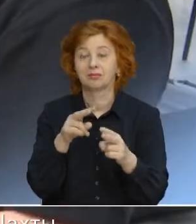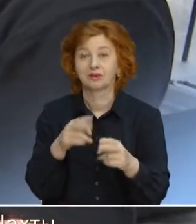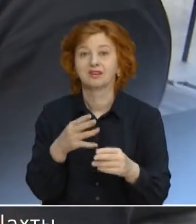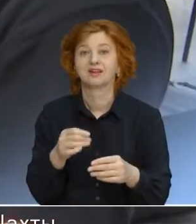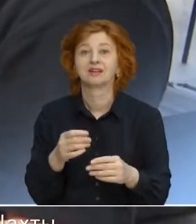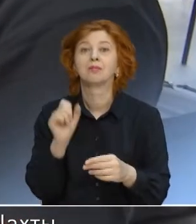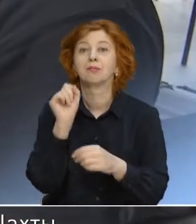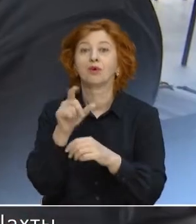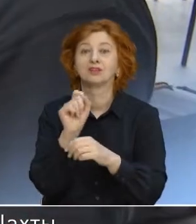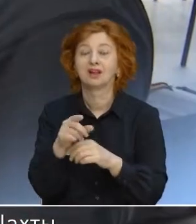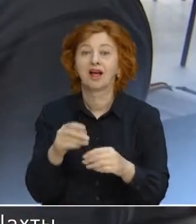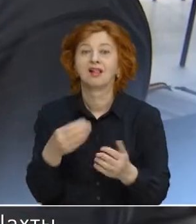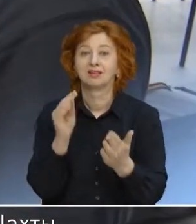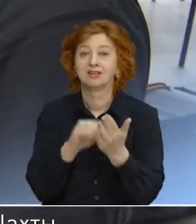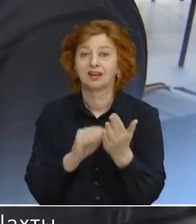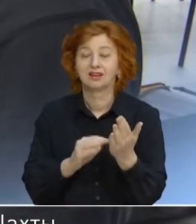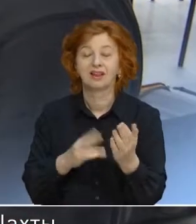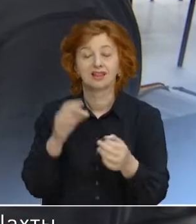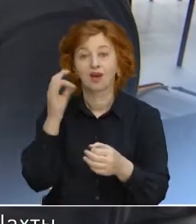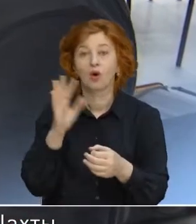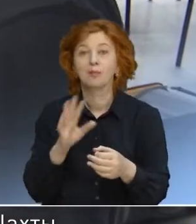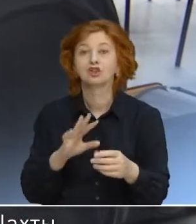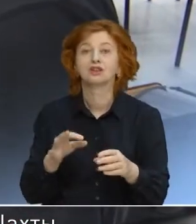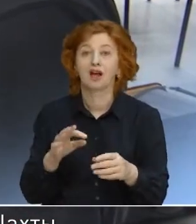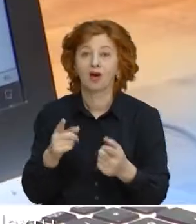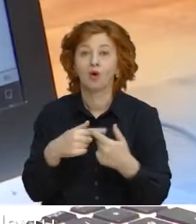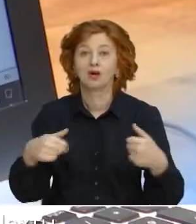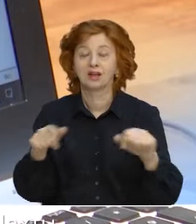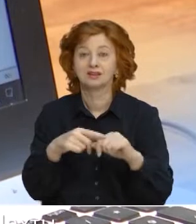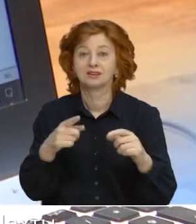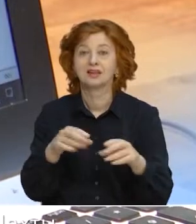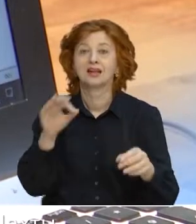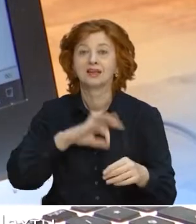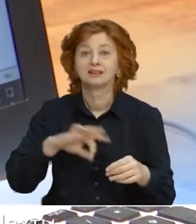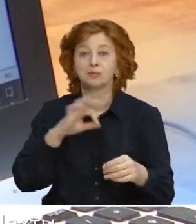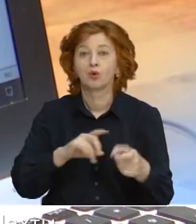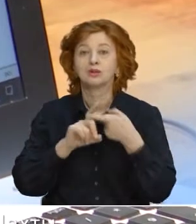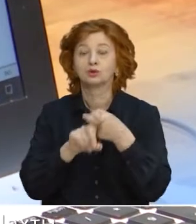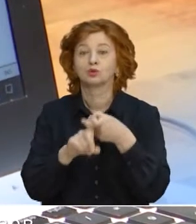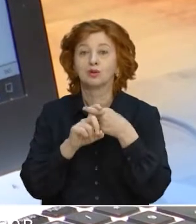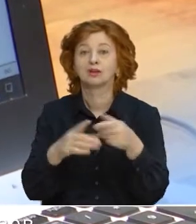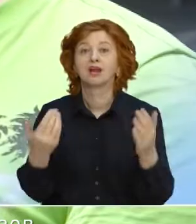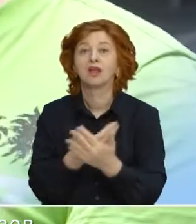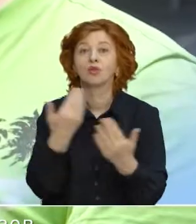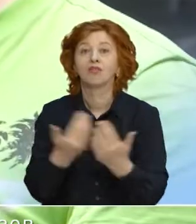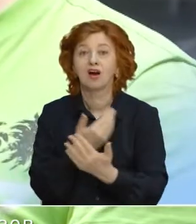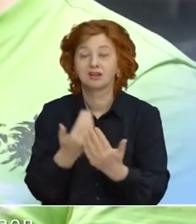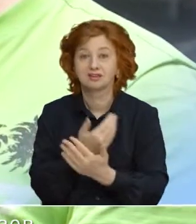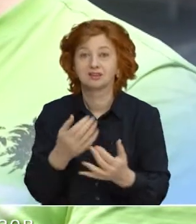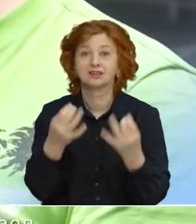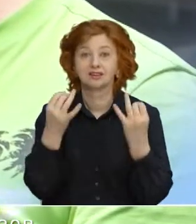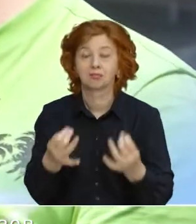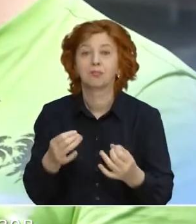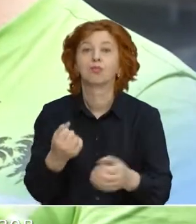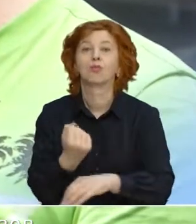данные. Победа автономной некоммерческой организации «Фирон» в конкурсе Фонда содействия инновациям предполагает грантовую